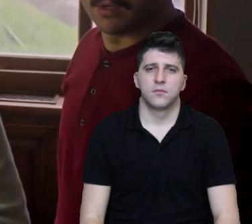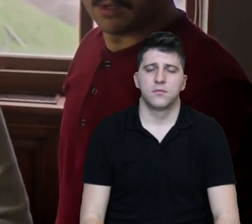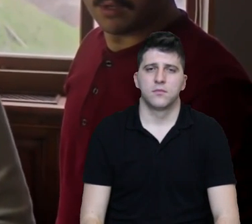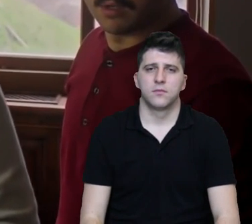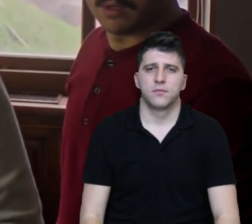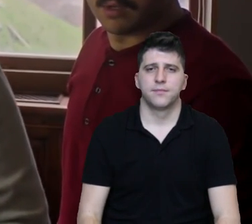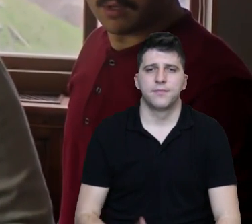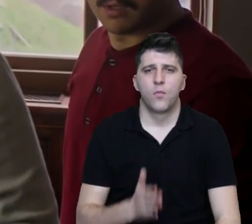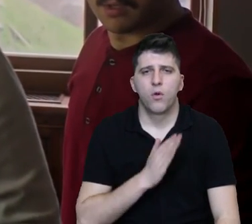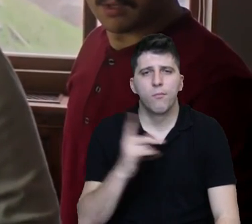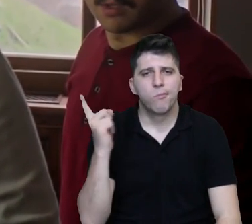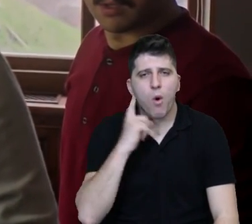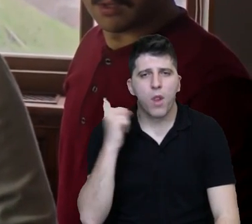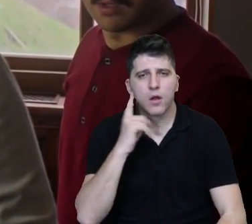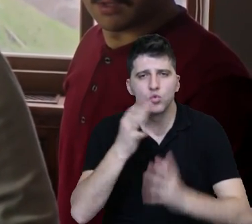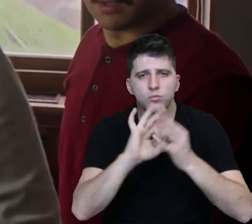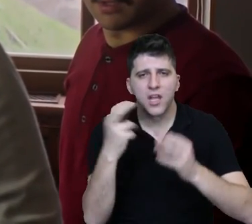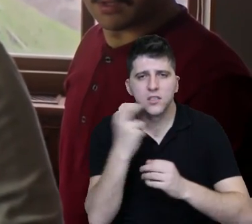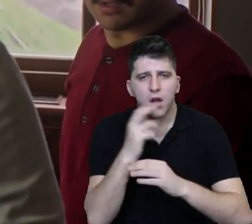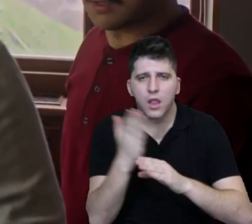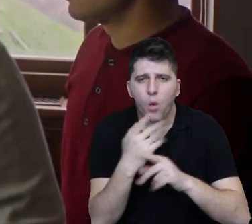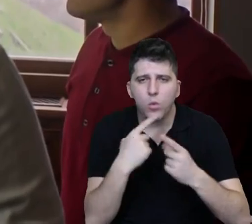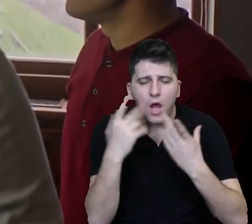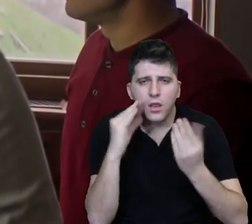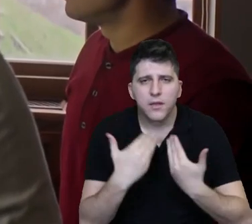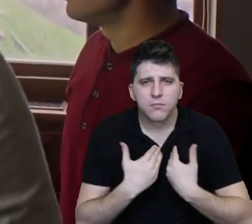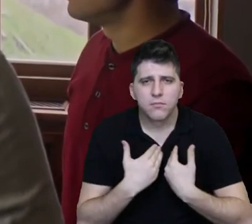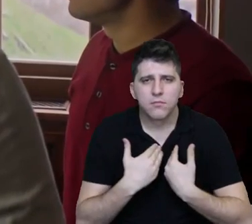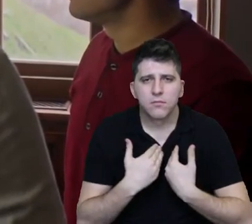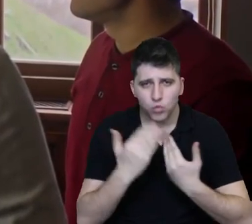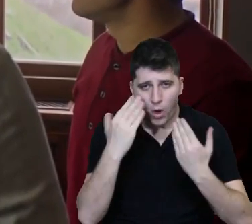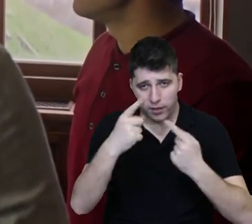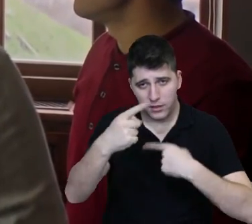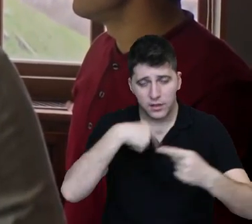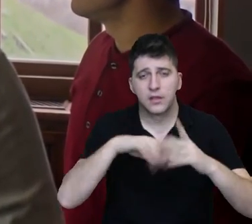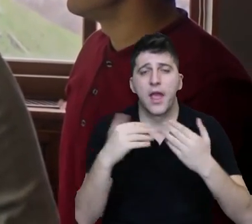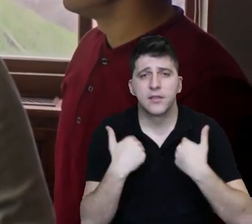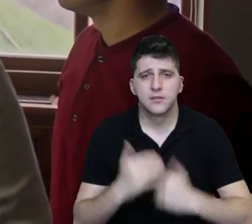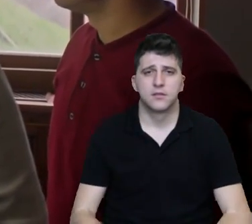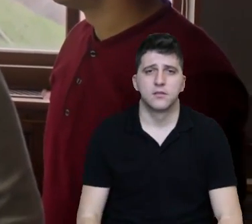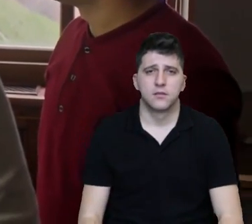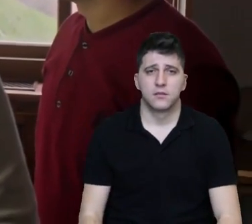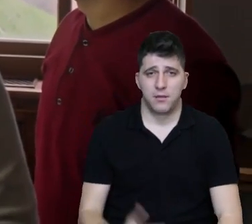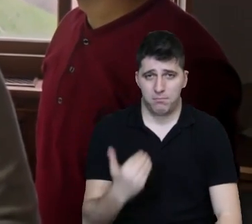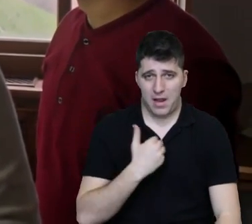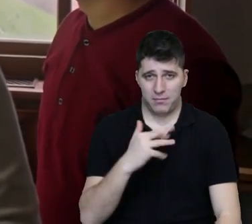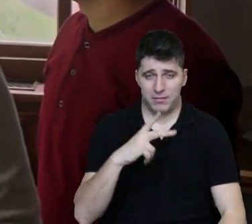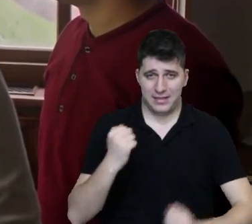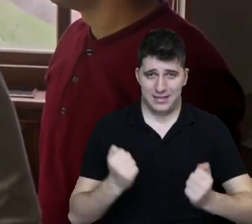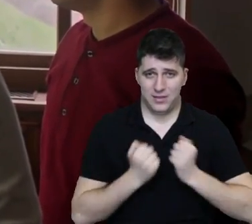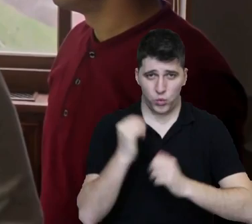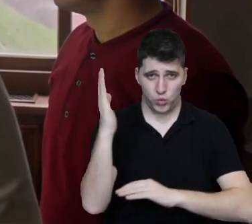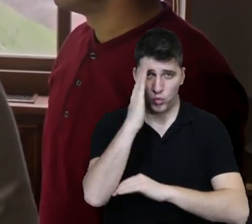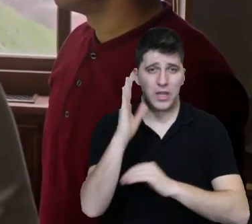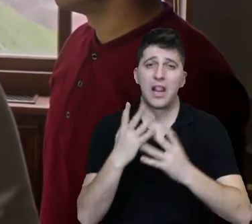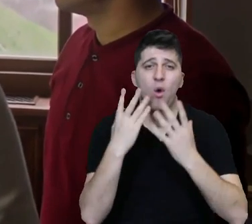Oğlum popüler şarkı sözleriyle niye konuşuyorsun sen? Hem dua et sen ben değilsin. Şimdi insan benim gibi heybetli olunca